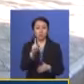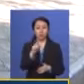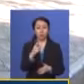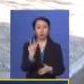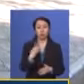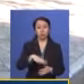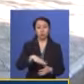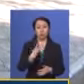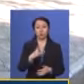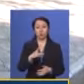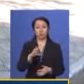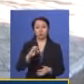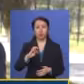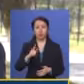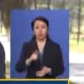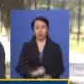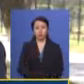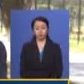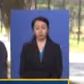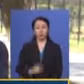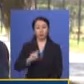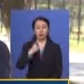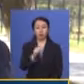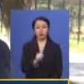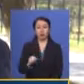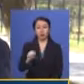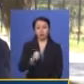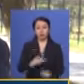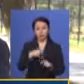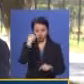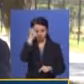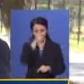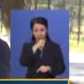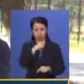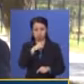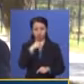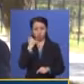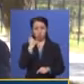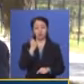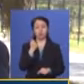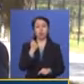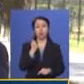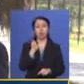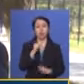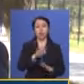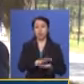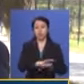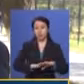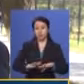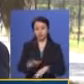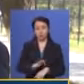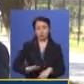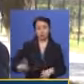144 миллиарда тенге. На 1 августа текущего года среди населения области в обороте находится